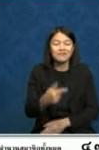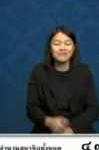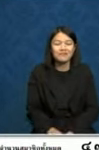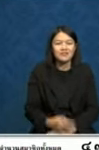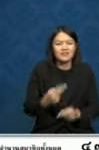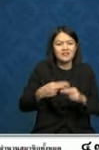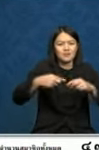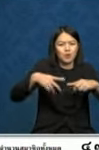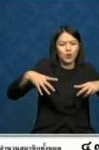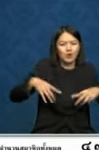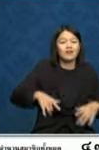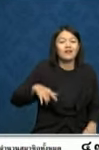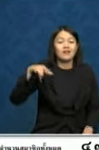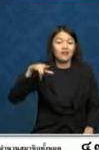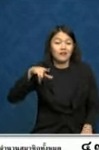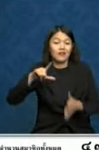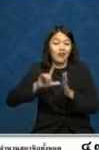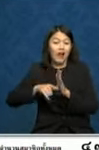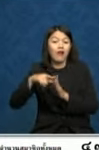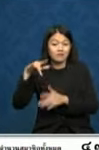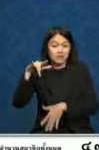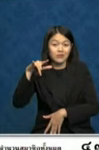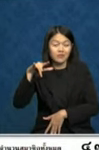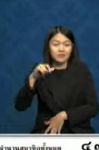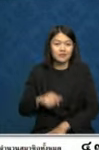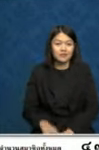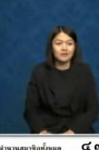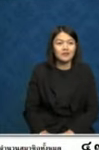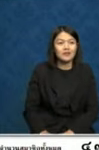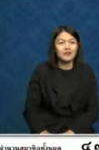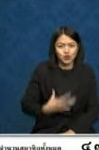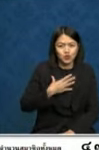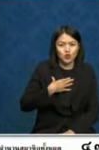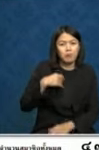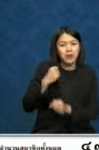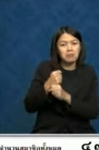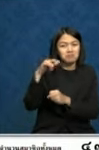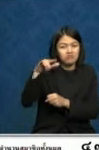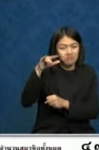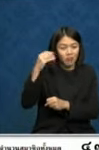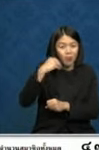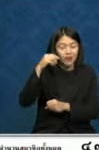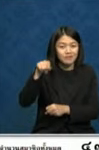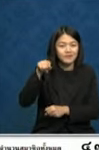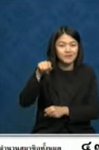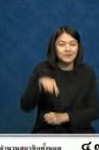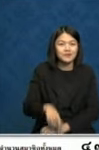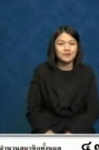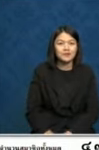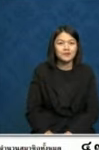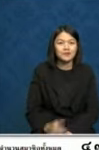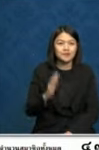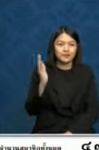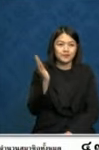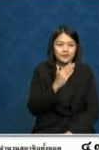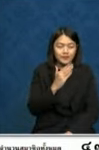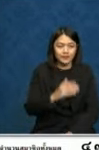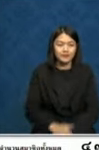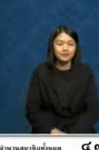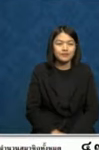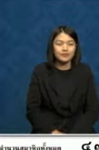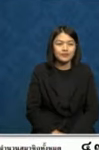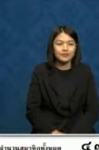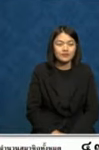ำนักงานเลขาธิการเครื่องบินอะไรก็ว่าไปพอท่านดูท่าจะทำแต่เครื่องบินเป็นงานหลักหน้าถัดไปครับ